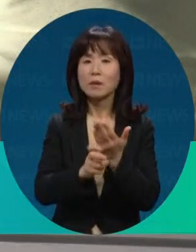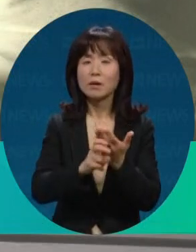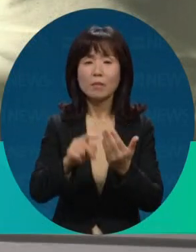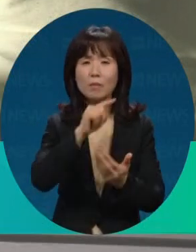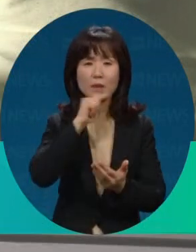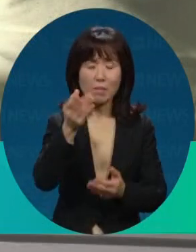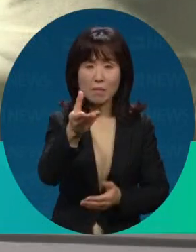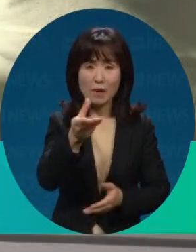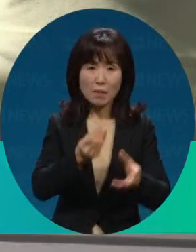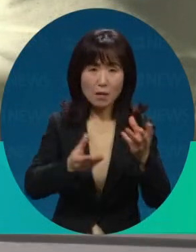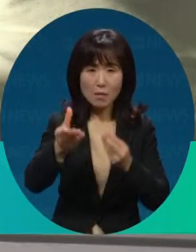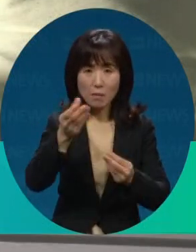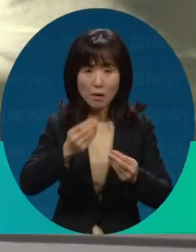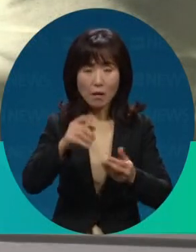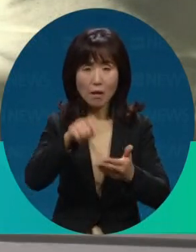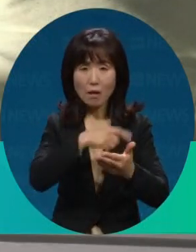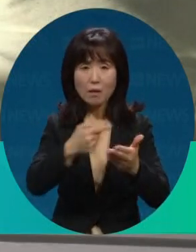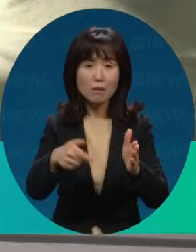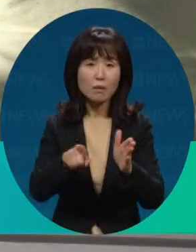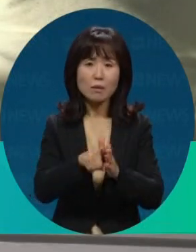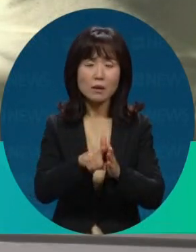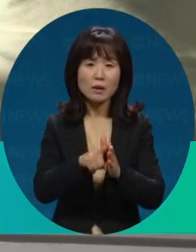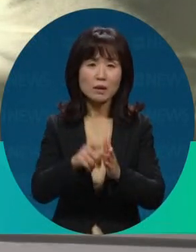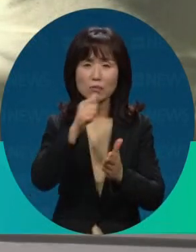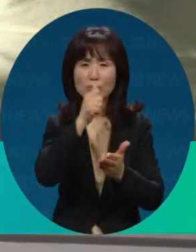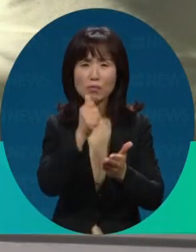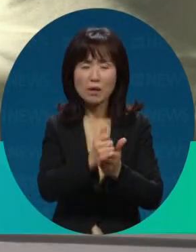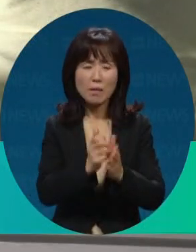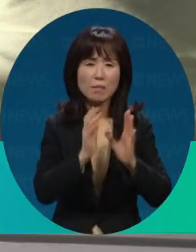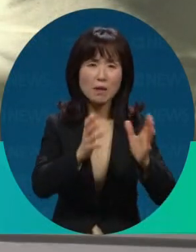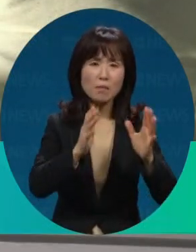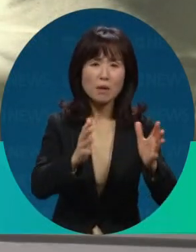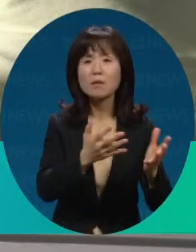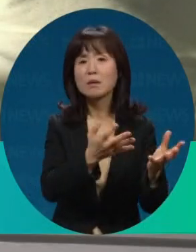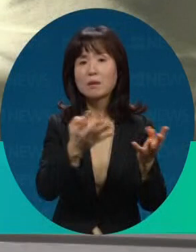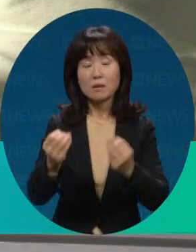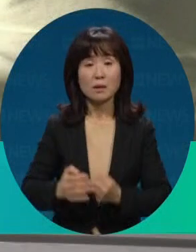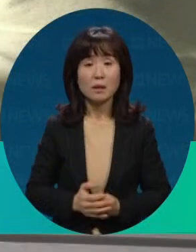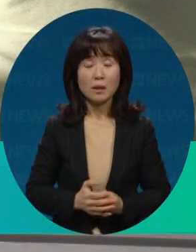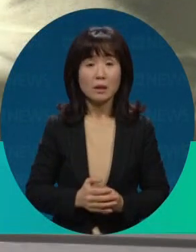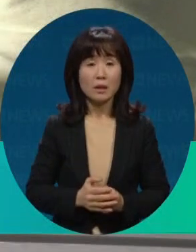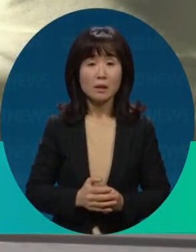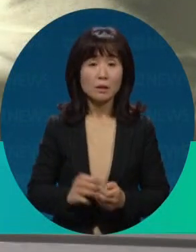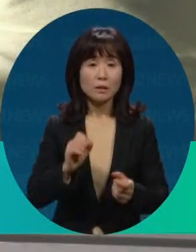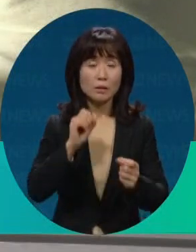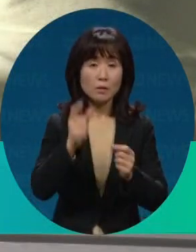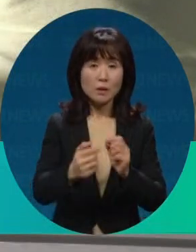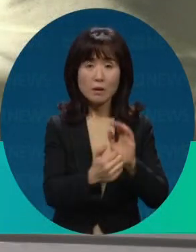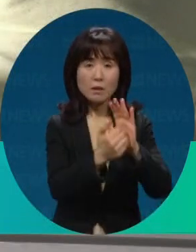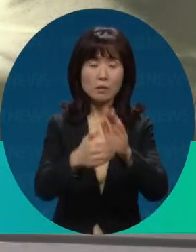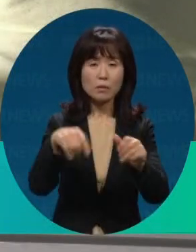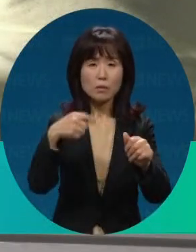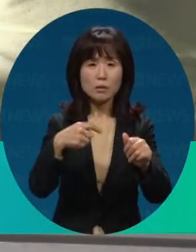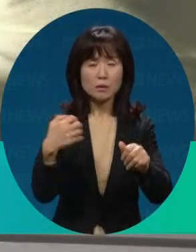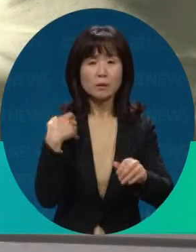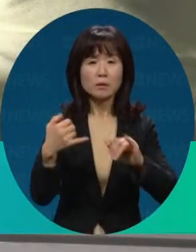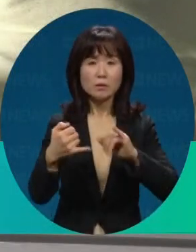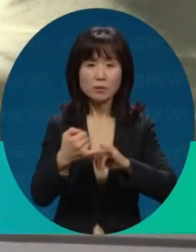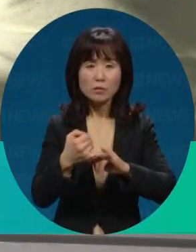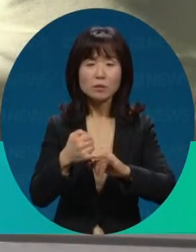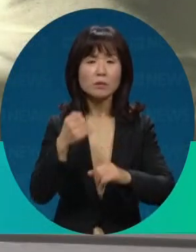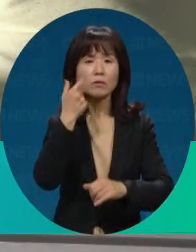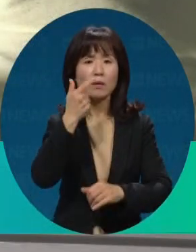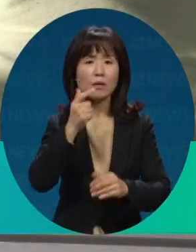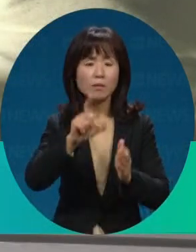빚을 갚기 위해서 2차 범죄에 빠지는 일도 잦다는 건데요 도박 예방 교육의 의무화된지 반년이